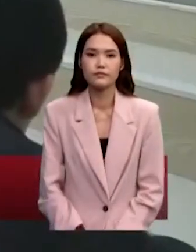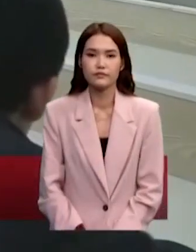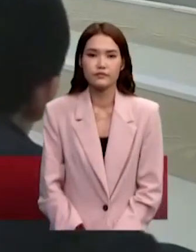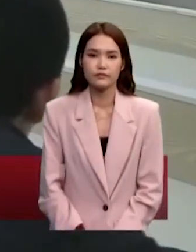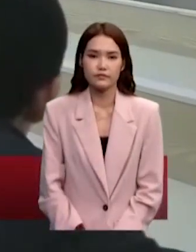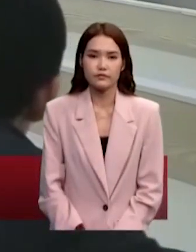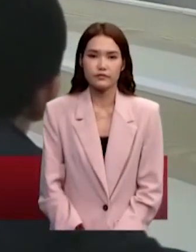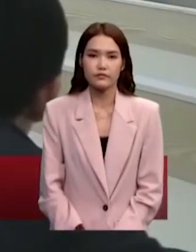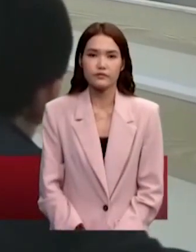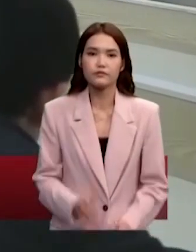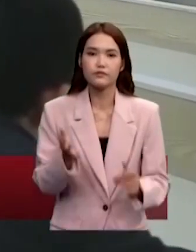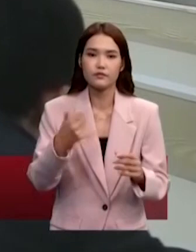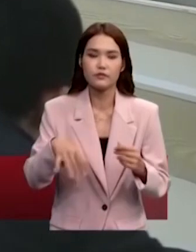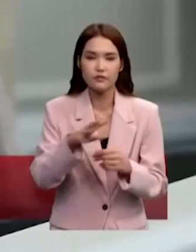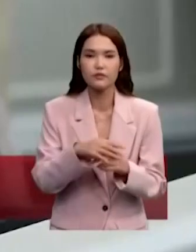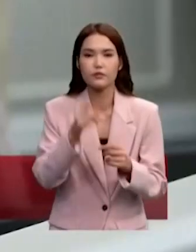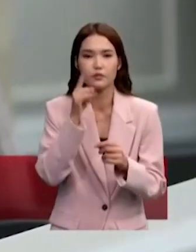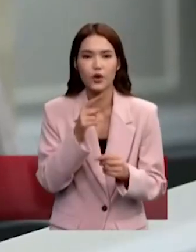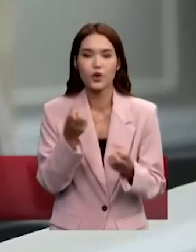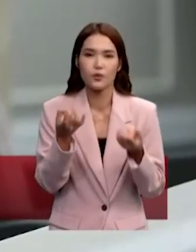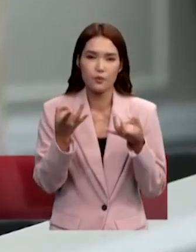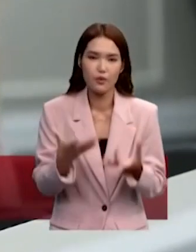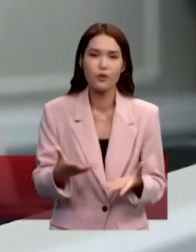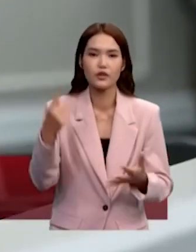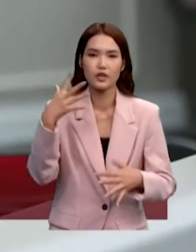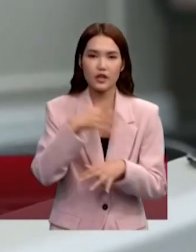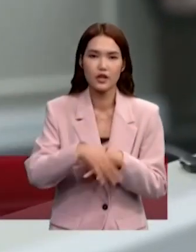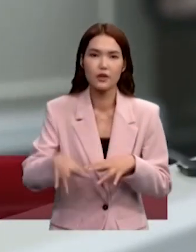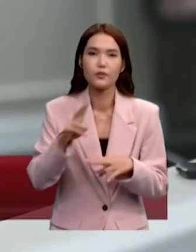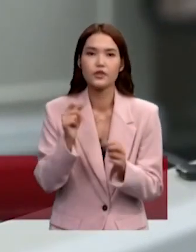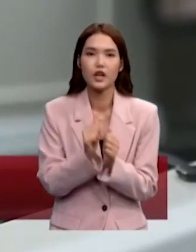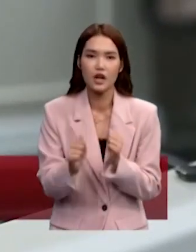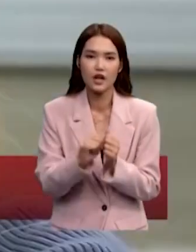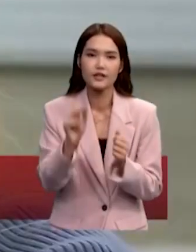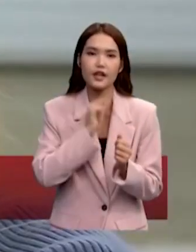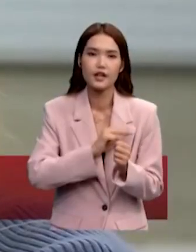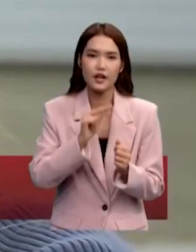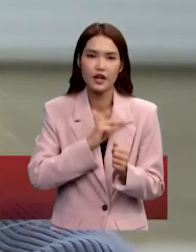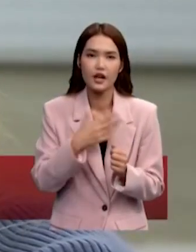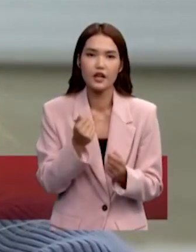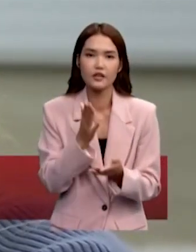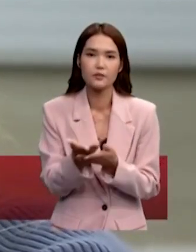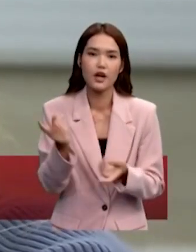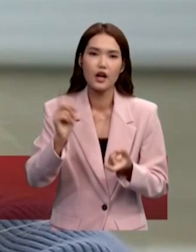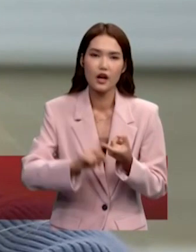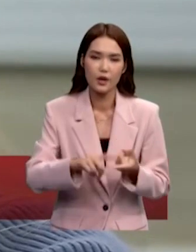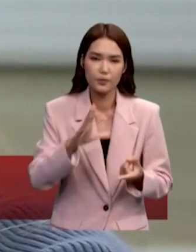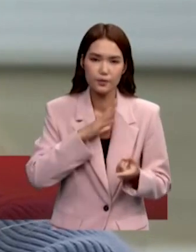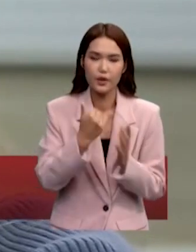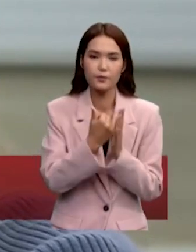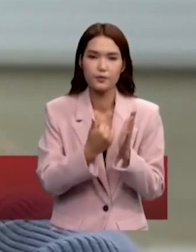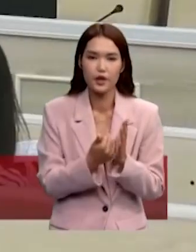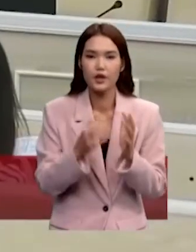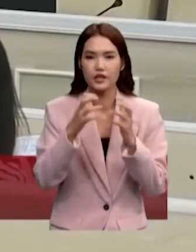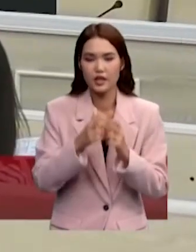Совсем недавно все было просто и понятно. Студент сдавал курсовую или дипломную работу, а преподаватель быстро проверял текст соответствующими программами на